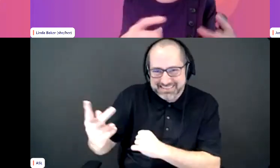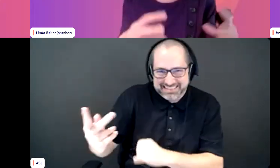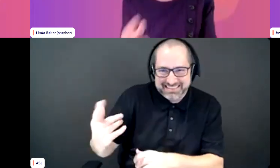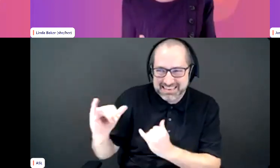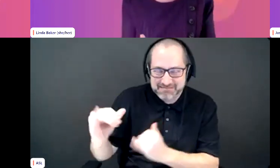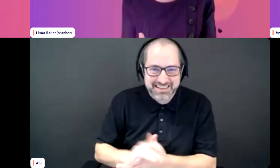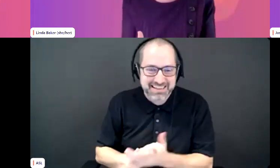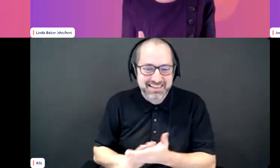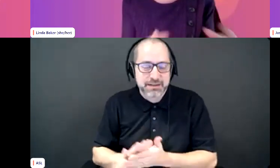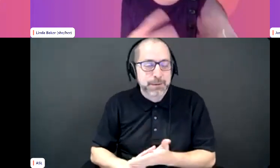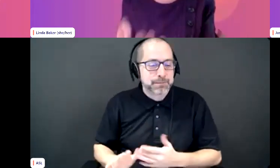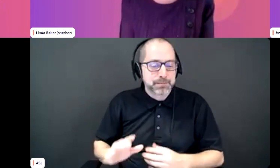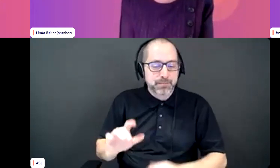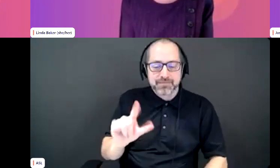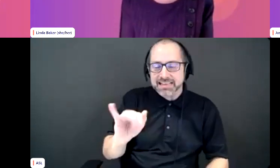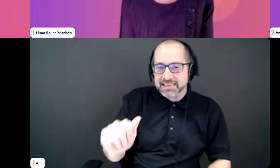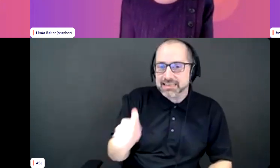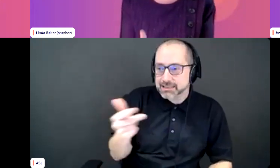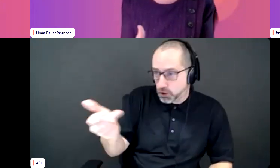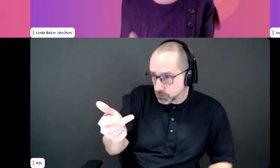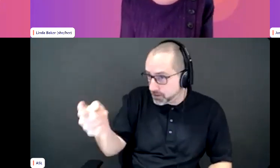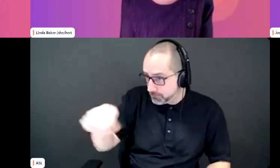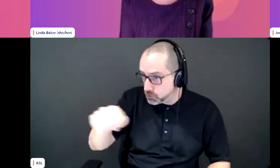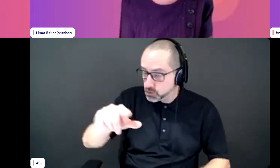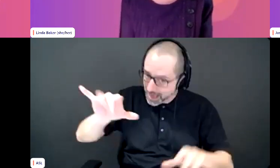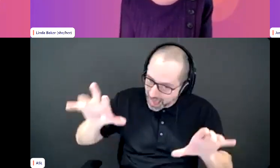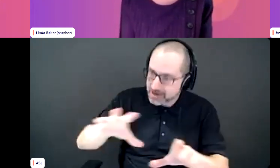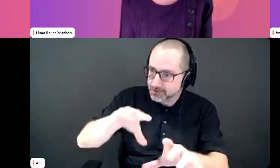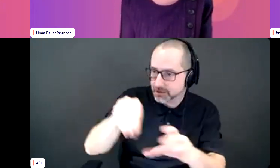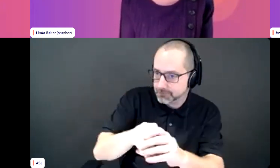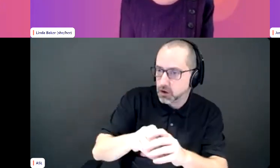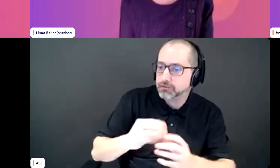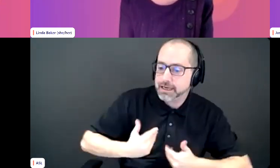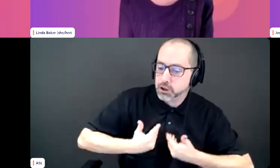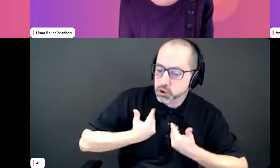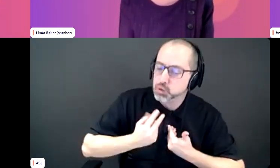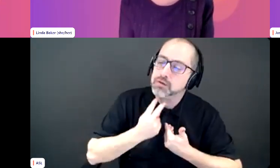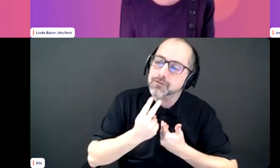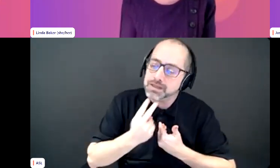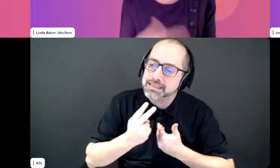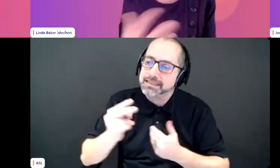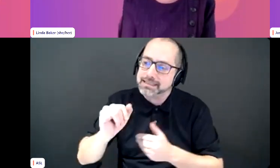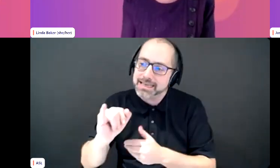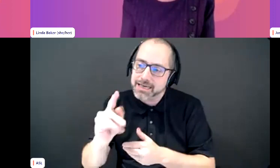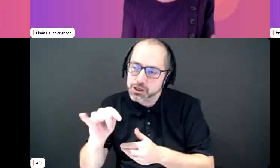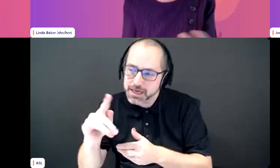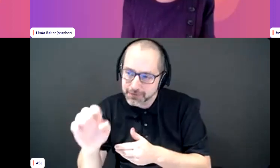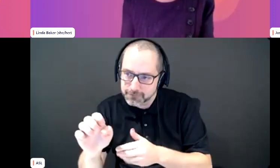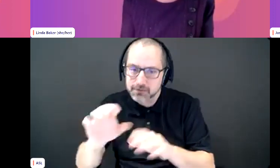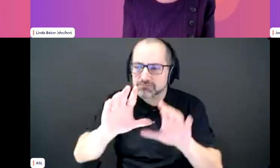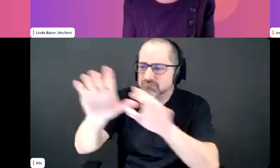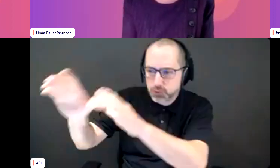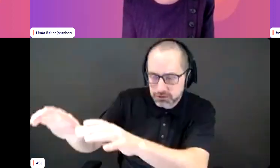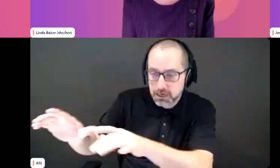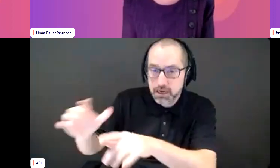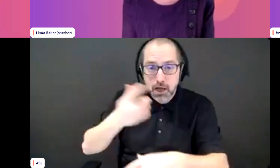parties et vous trois en fait font partie de cette initiative et encore une